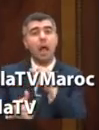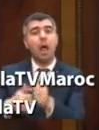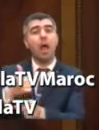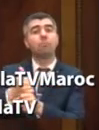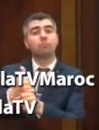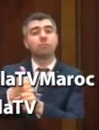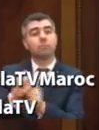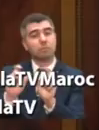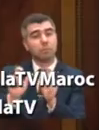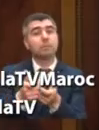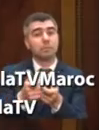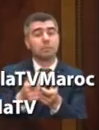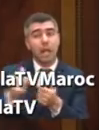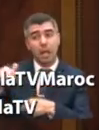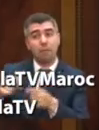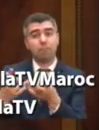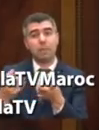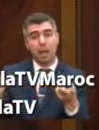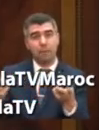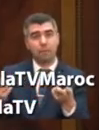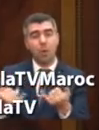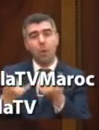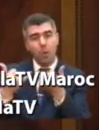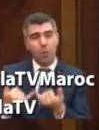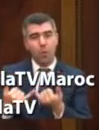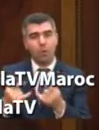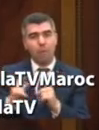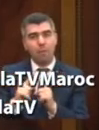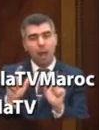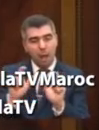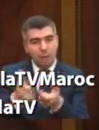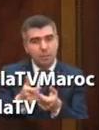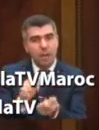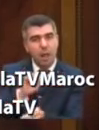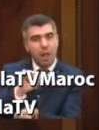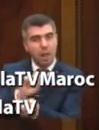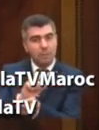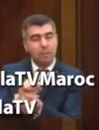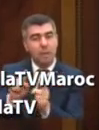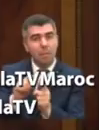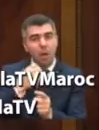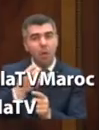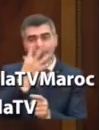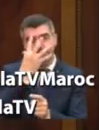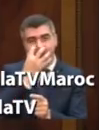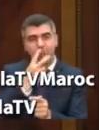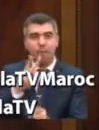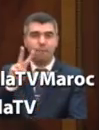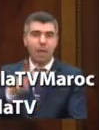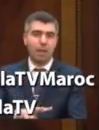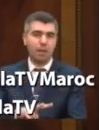أوضاع الأسرى الفلسطينيين توصف اليوم بالمأساوية وظروف اعتقالهم بغير الإنسانية